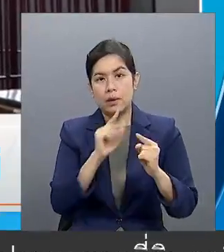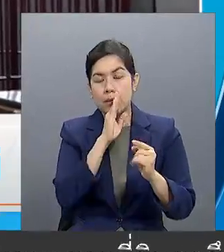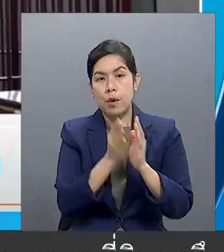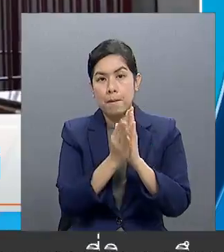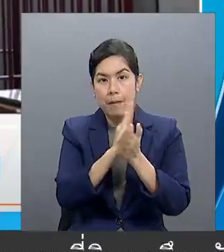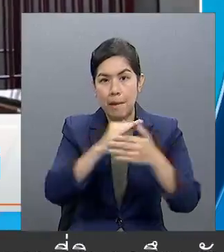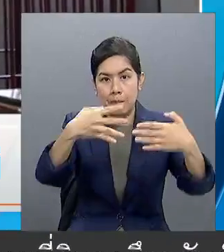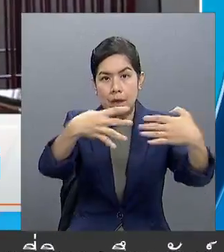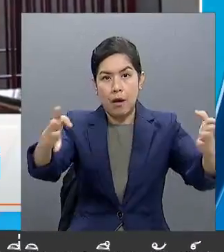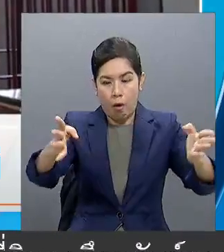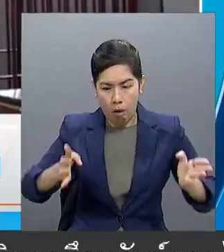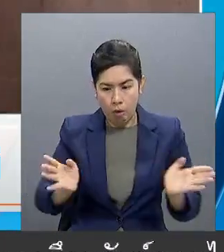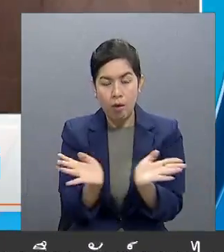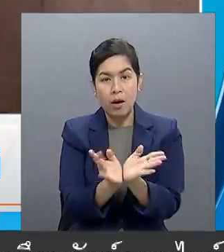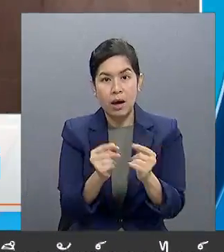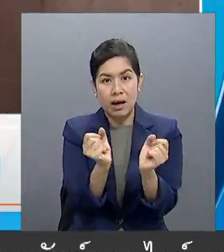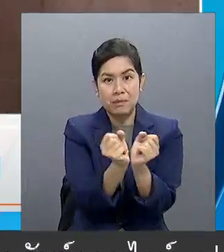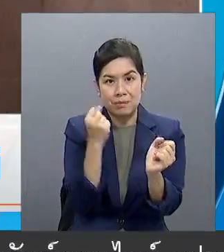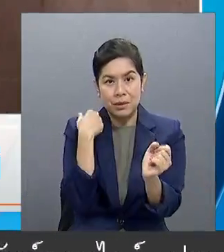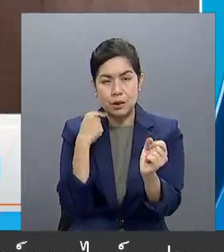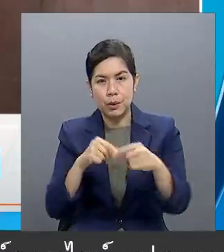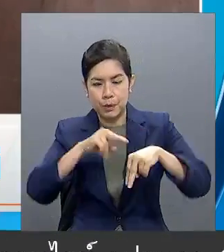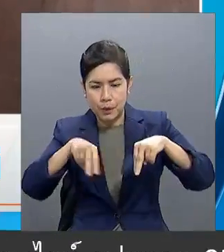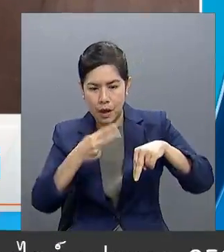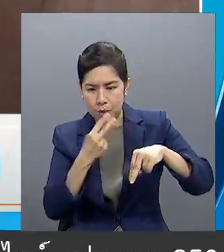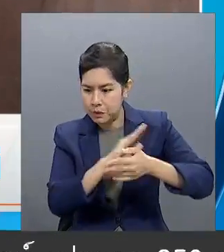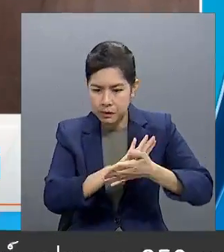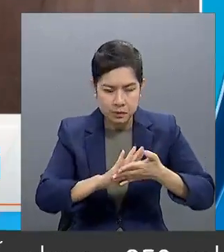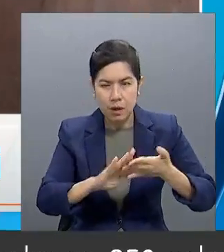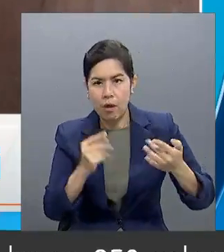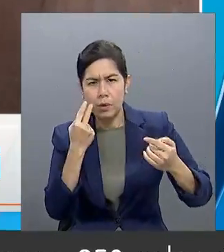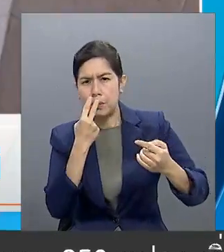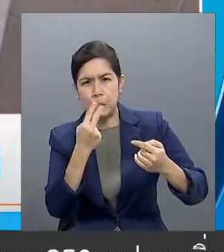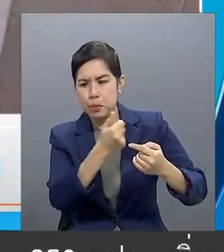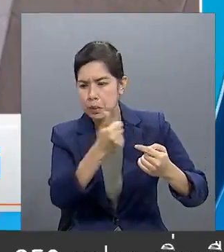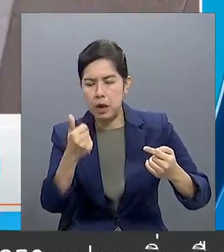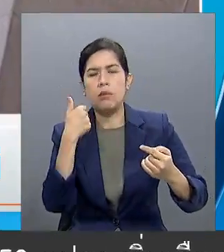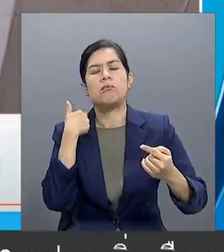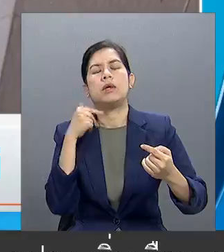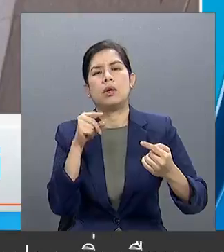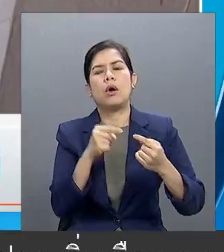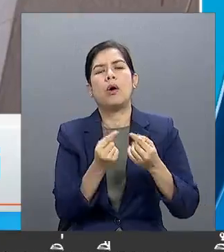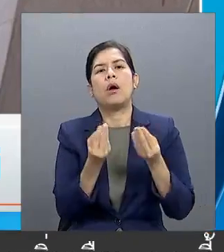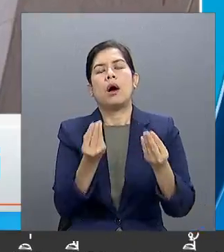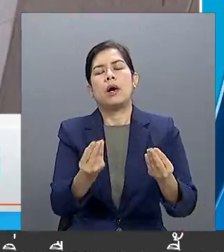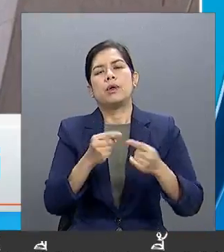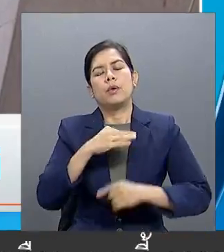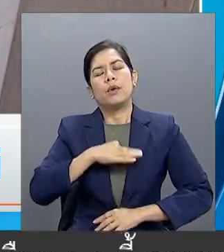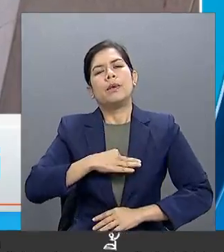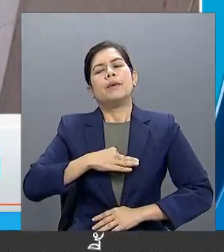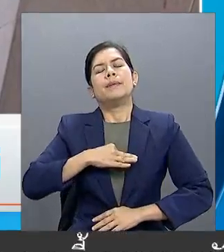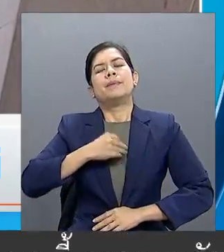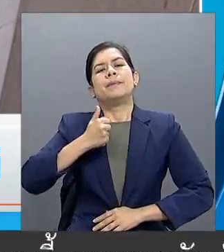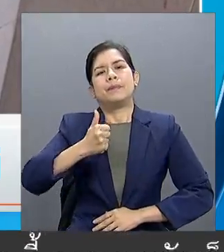สุขที่ดีในโรงพักไปเป็นตัวอย่างได้ไม่เห็นจะเป็นต้องรื้อและสร้างใหม ่ ถ้ามีของเดิมสวยๆอยู่ก็แค่ปรับปรุงให้มันดูสะอาดและใหม่ขึ้นแค่นั้น